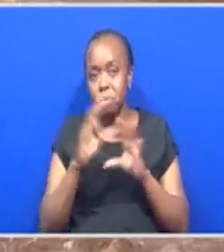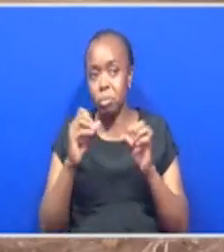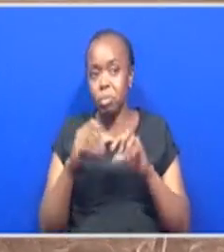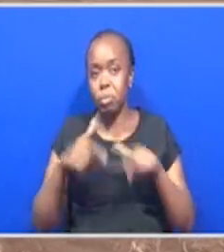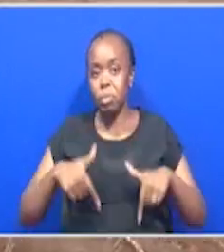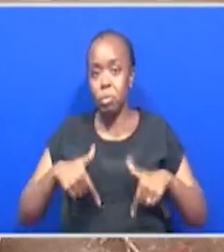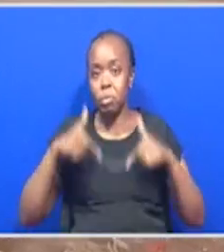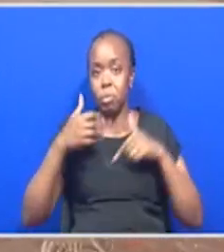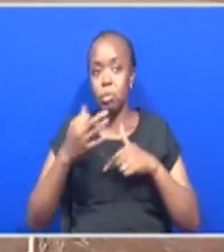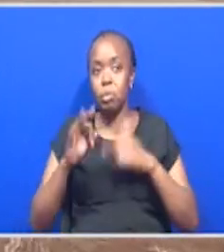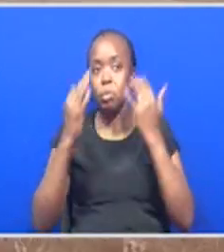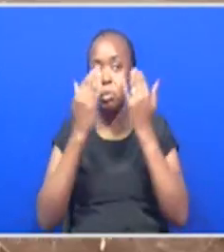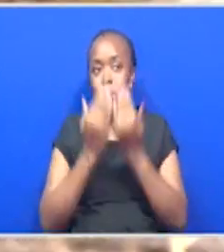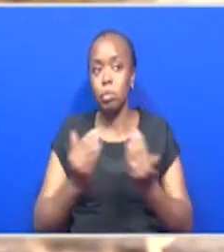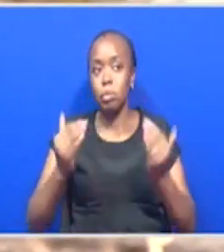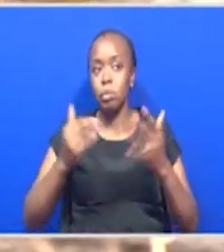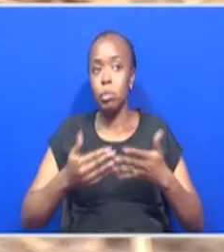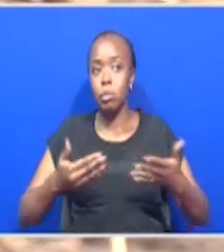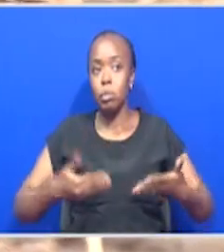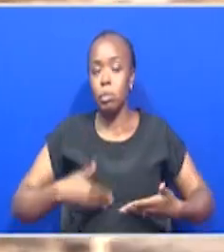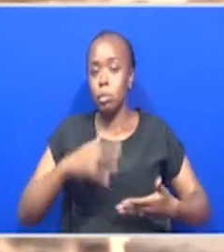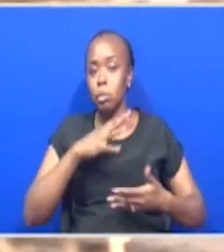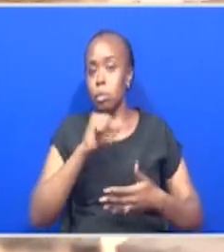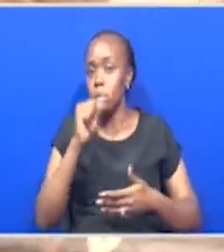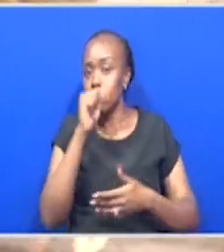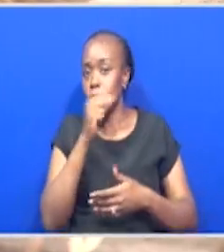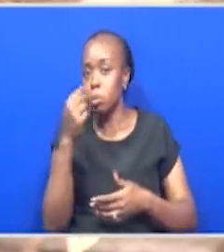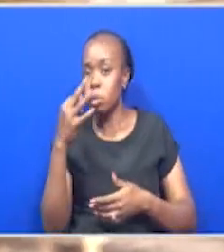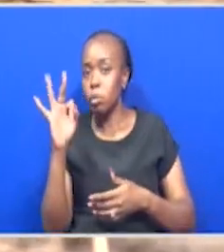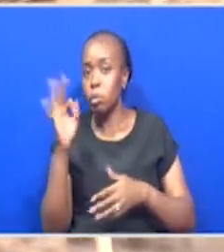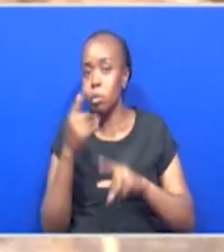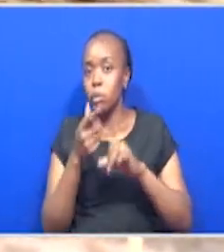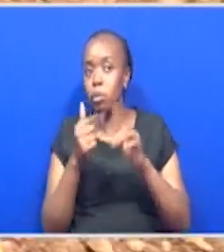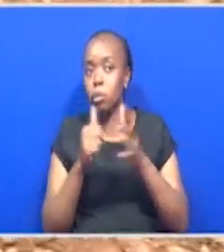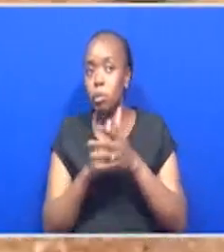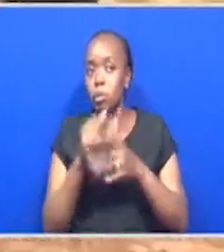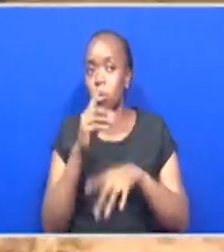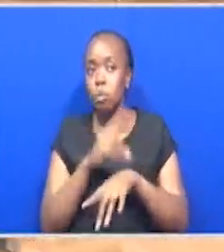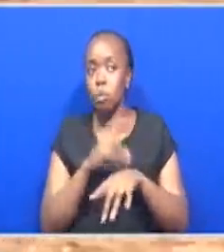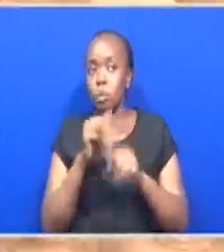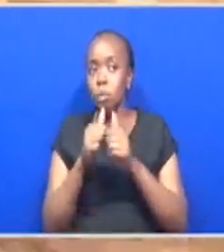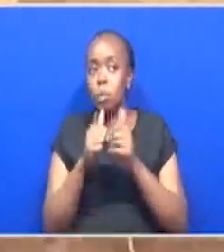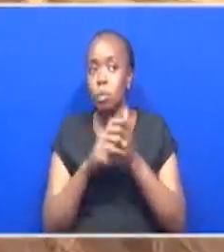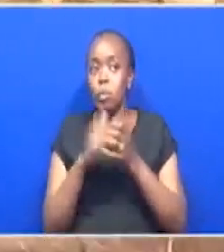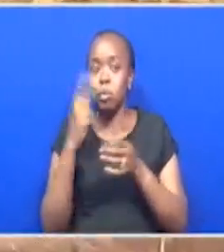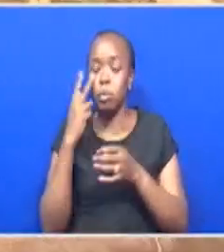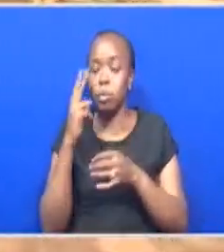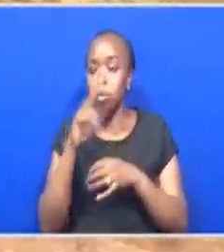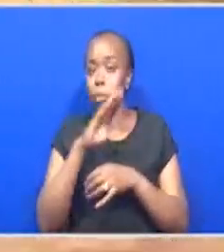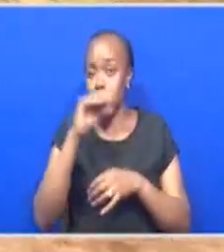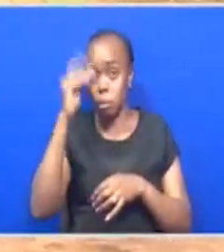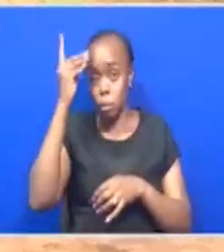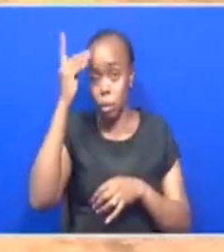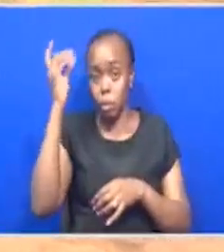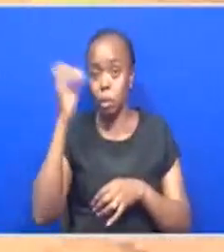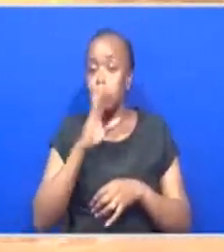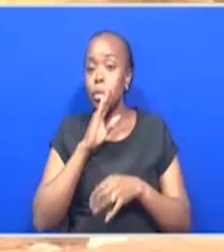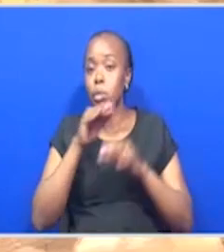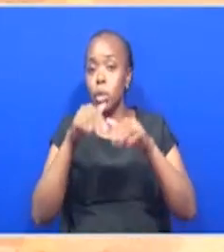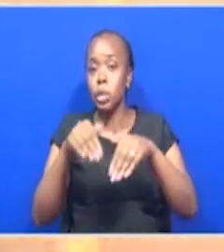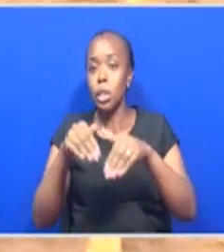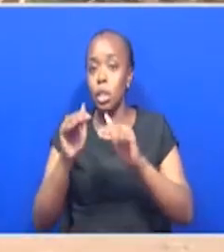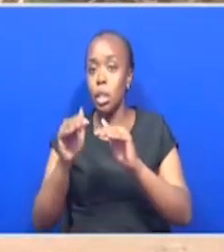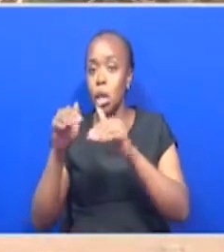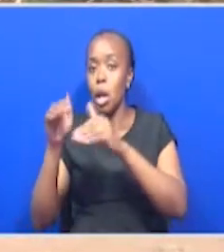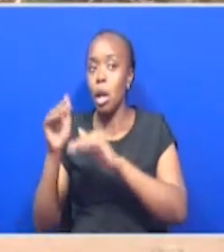children, the young and the old, were cut off from the light of the day, with visions and dreams being buried in this